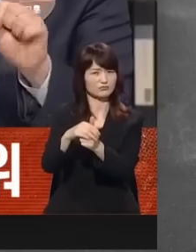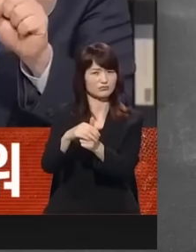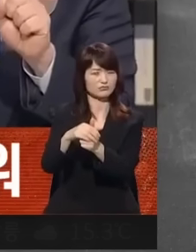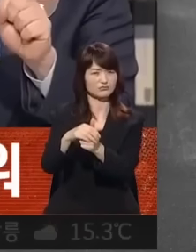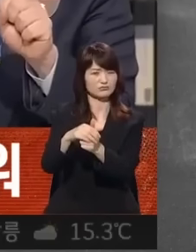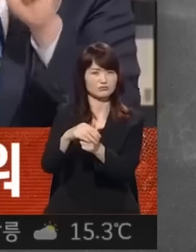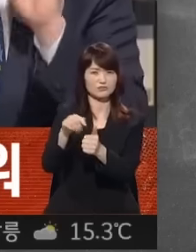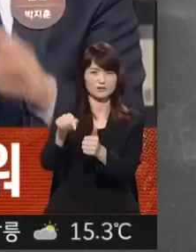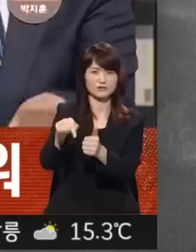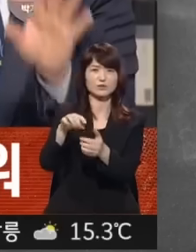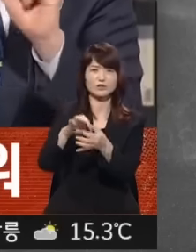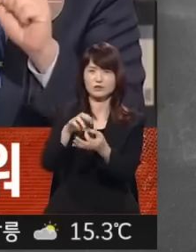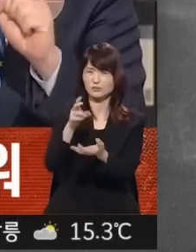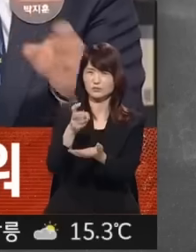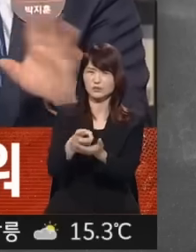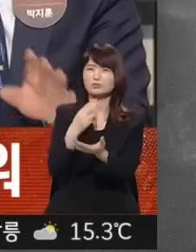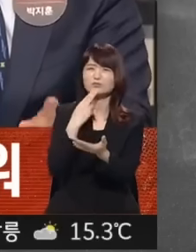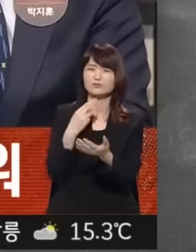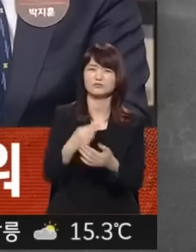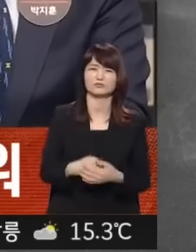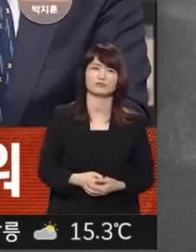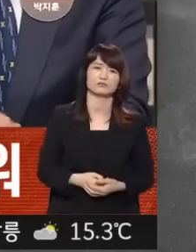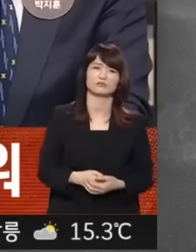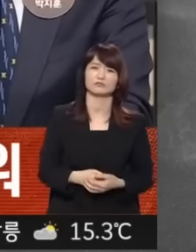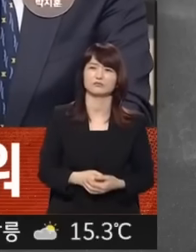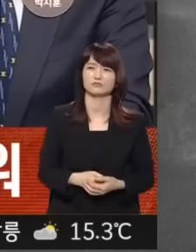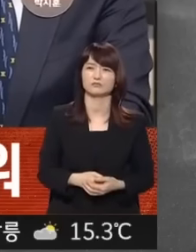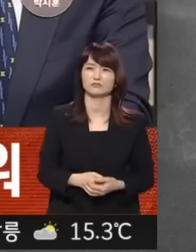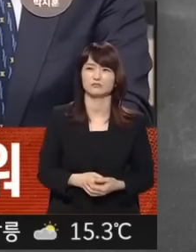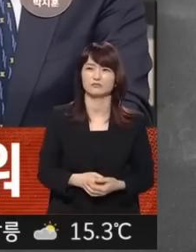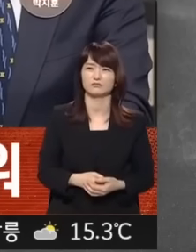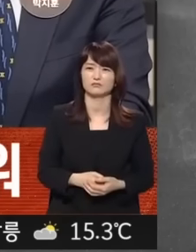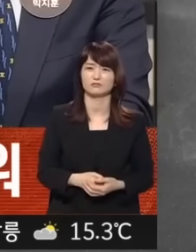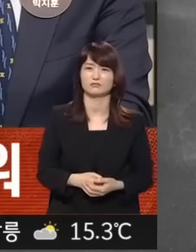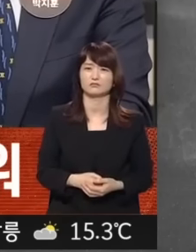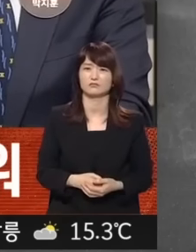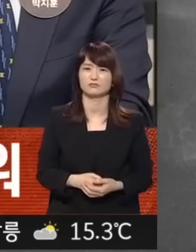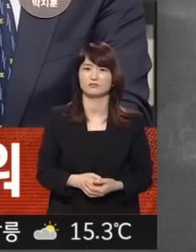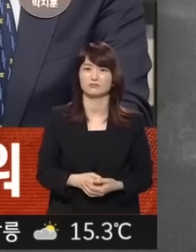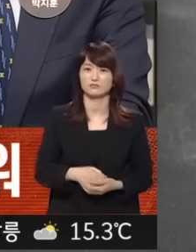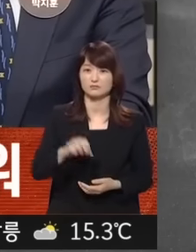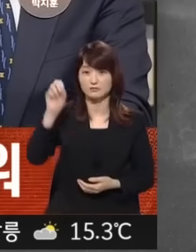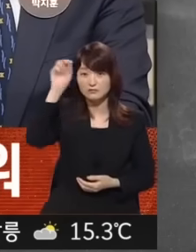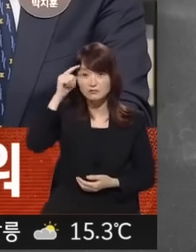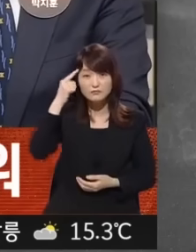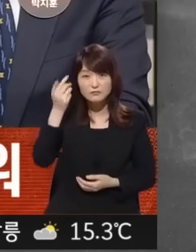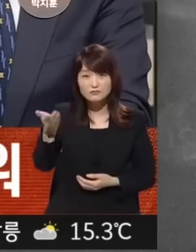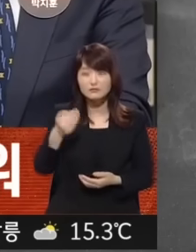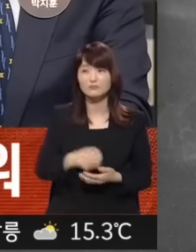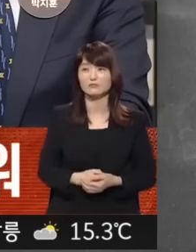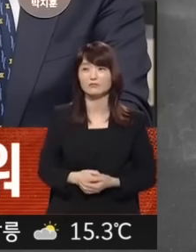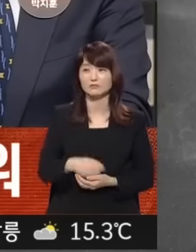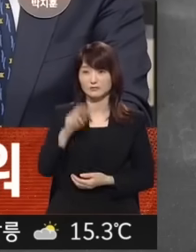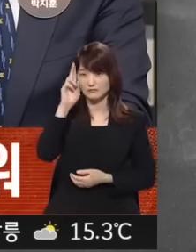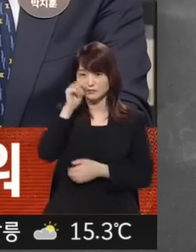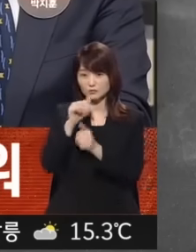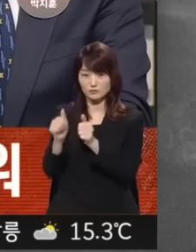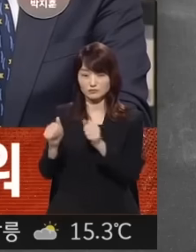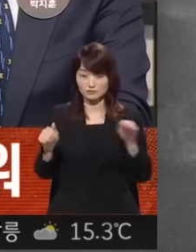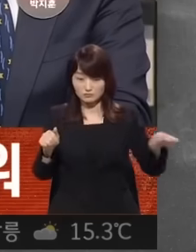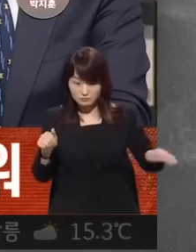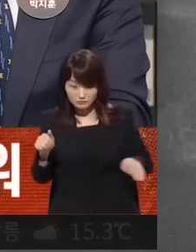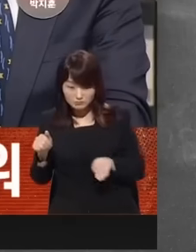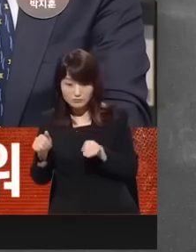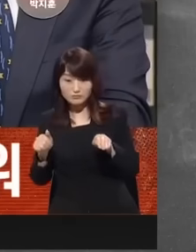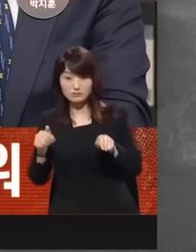먼저 들어가면 된다. 차가 먼저 들어가면 된다. 이런 게 없습니다. 그래서 자, 그러면 박 변호사님 여기서 네. 급 질문. 박 변호사님이 차를 데려고 했어. 근데 네.